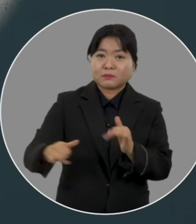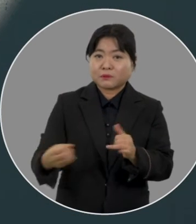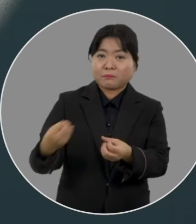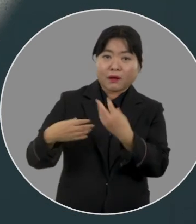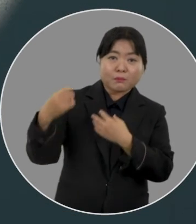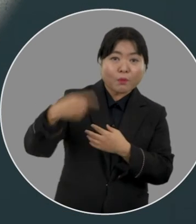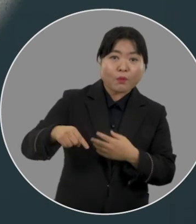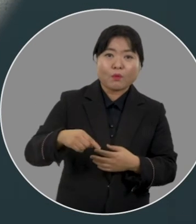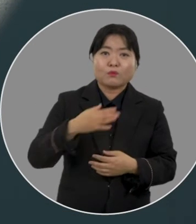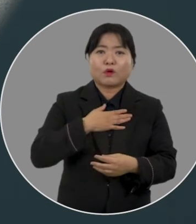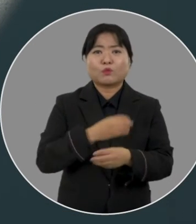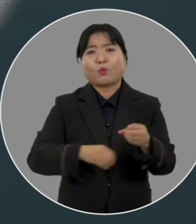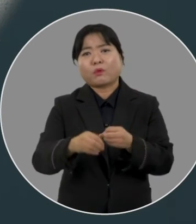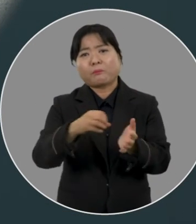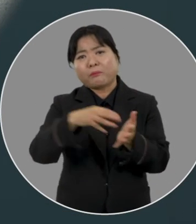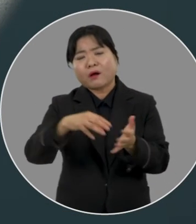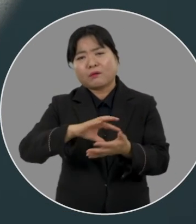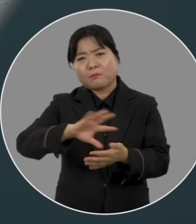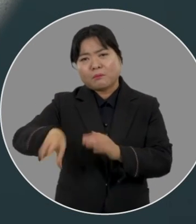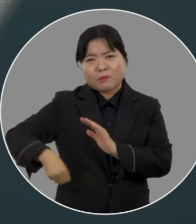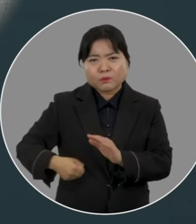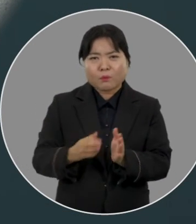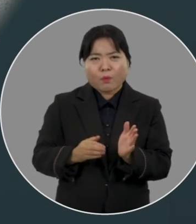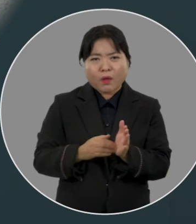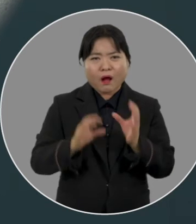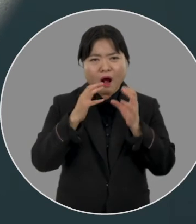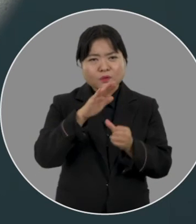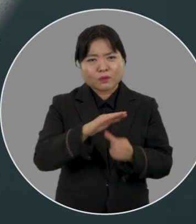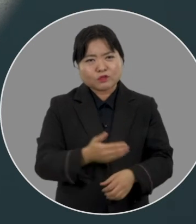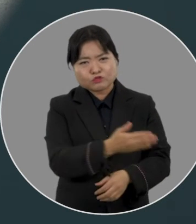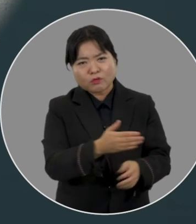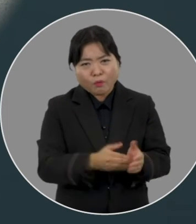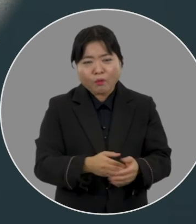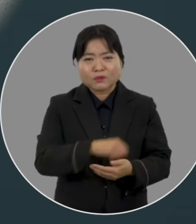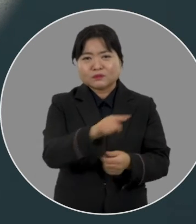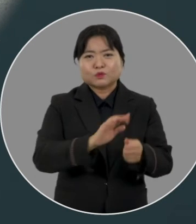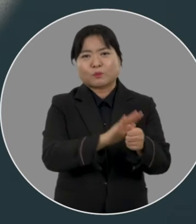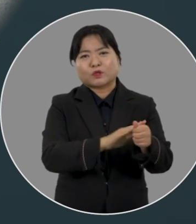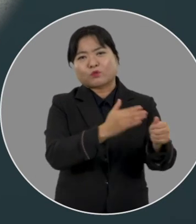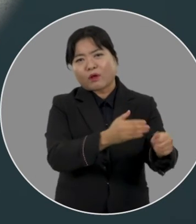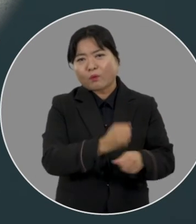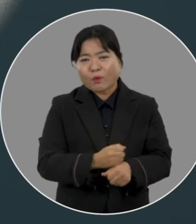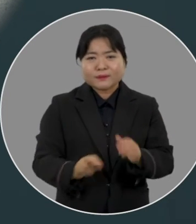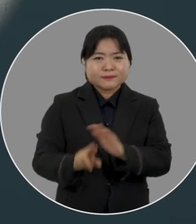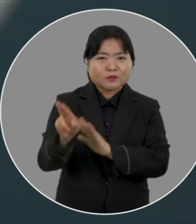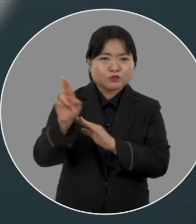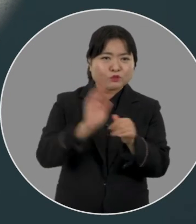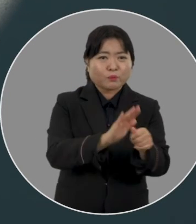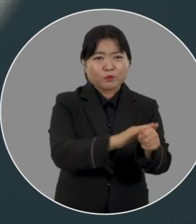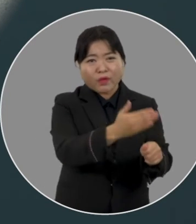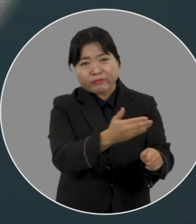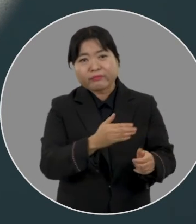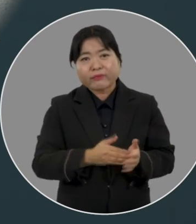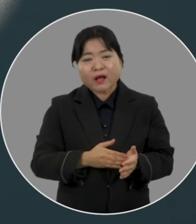나는 오히려 빵을 빼돌려서 그 어린 소년한테 주었다. 그들을 돕기도 했다. 탈출을 돕기도 했다.